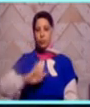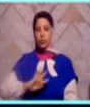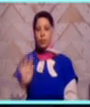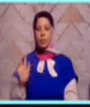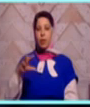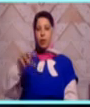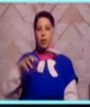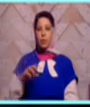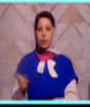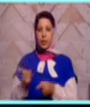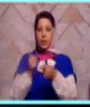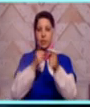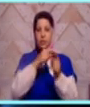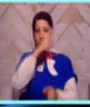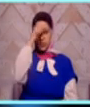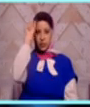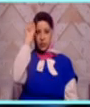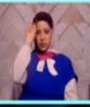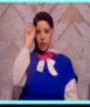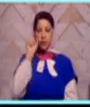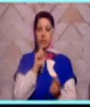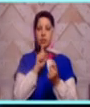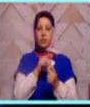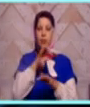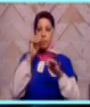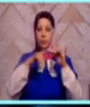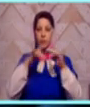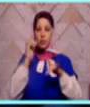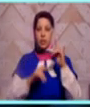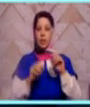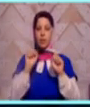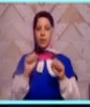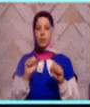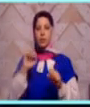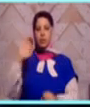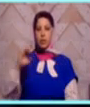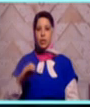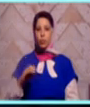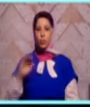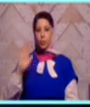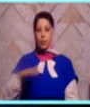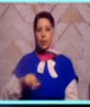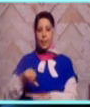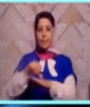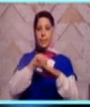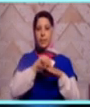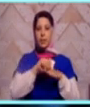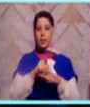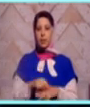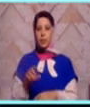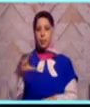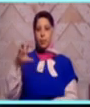شمال الصعيد، مش هتتاثر تماما بالسحب ولا الامطار، فقط اقصى جنوب البلاد في المناطق الحدوديه بين